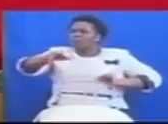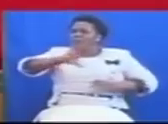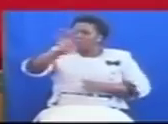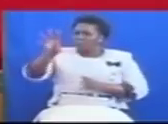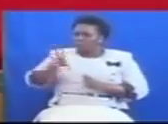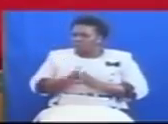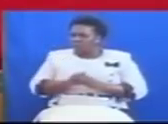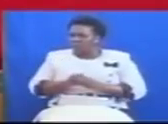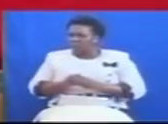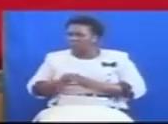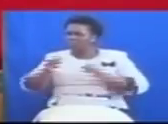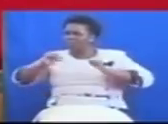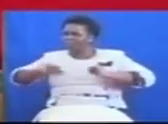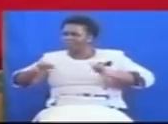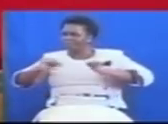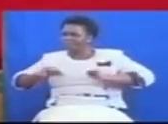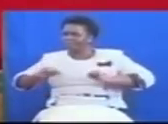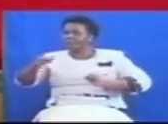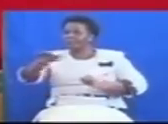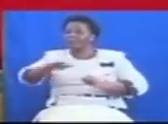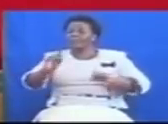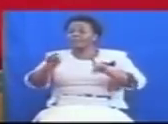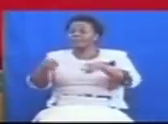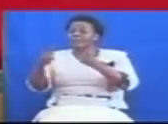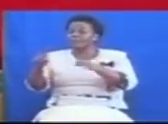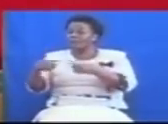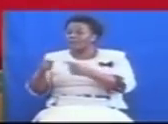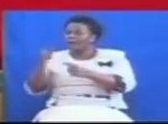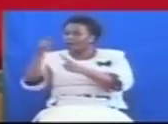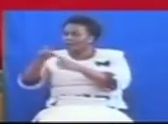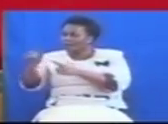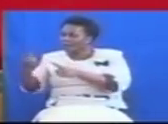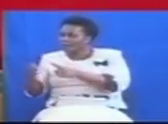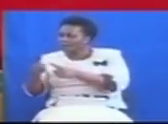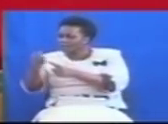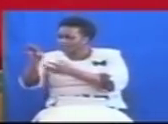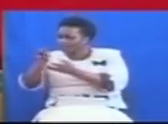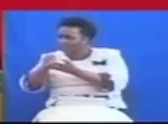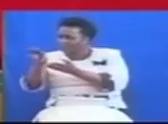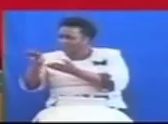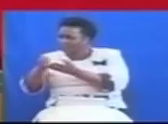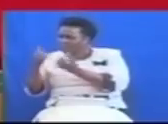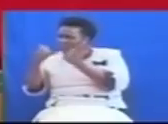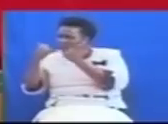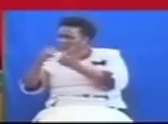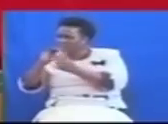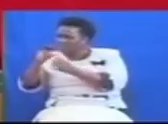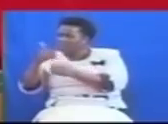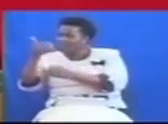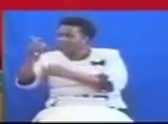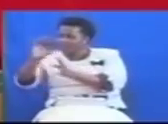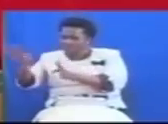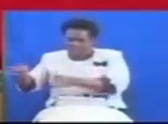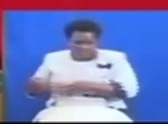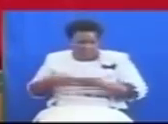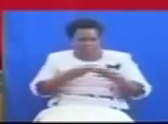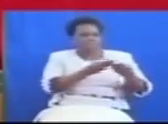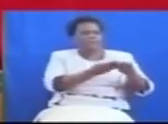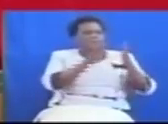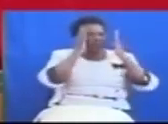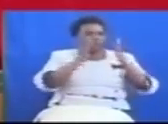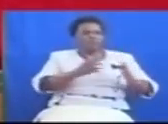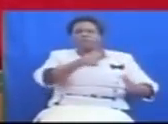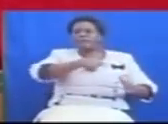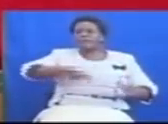maeneo yenye migogoro ili kwamba waweze kumshauri Mheshimiwa Rais nini kifanyike katika maeneo hasa ambayo yamekuwa ya migogoro mingi. Kwa kama kuna